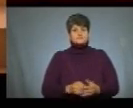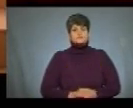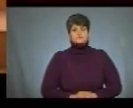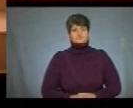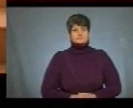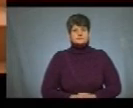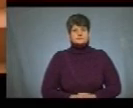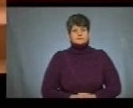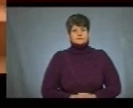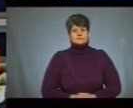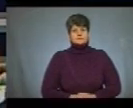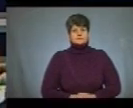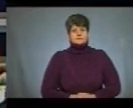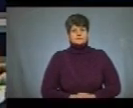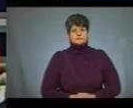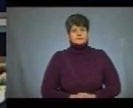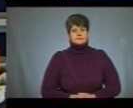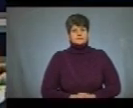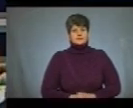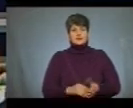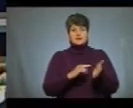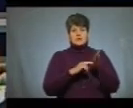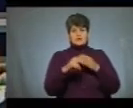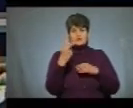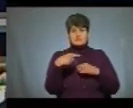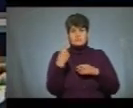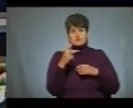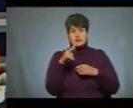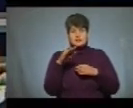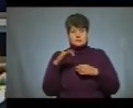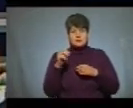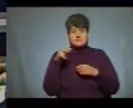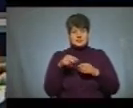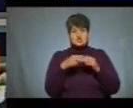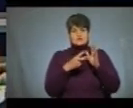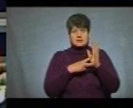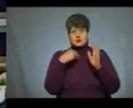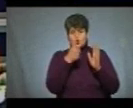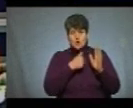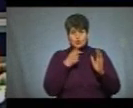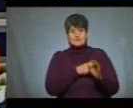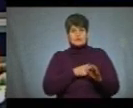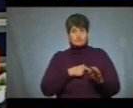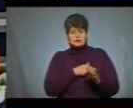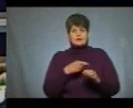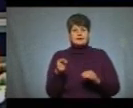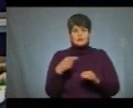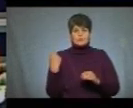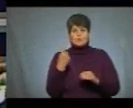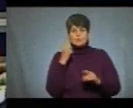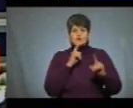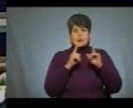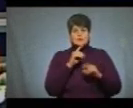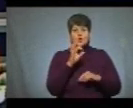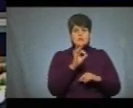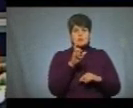Юрій Багрій, новини. Зазначу, 21 листопада 2017 року депутат Тернопільської обласної ради